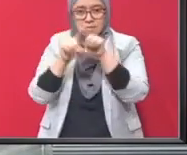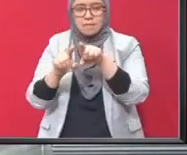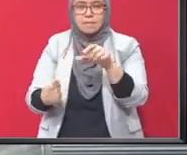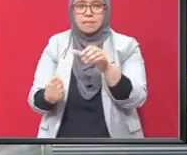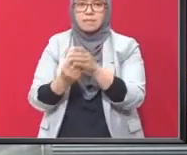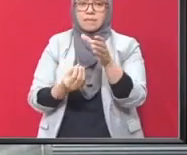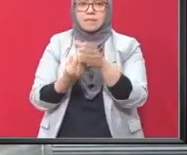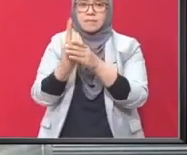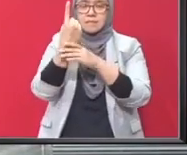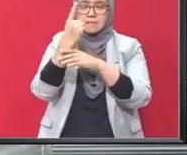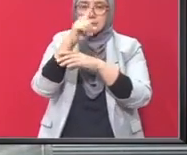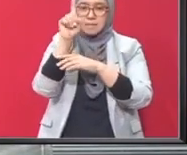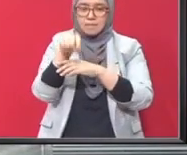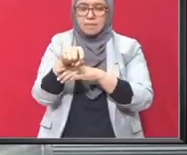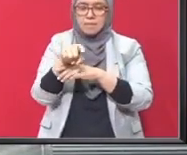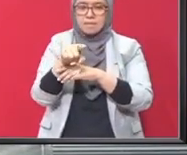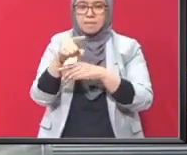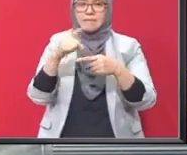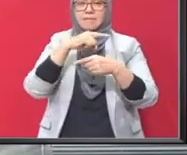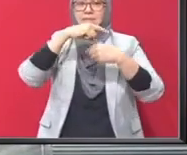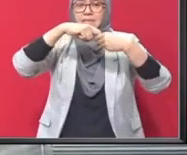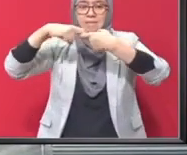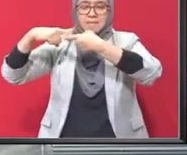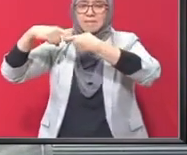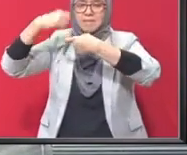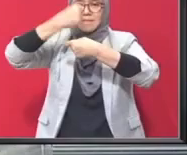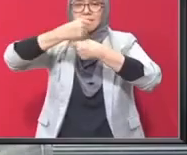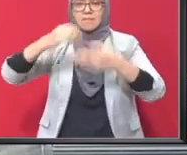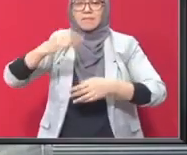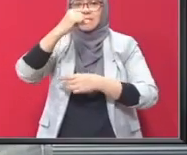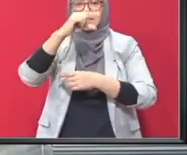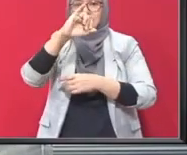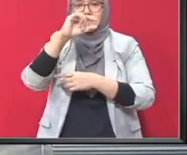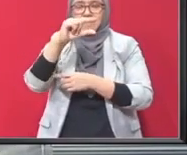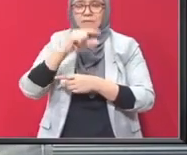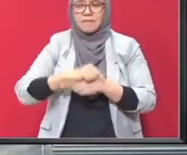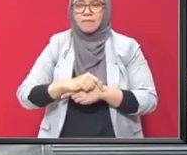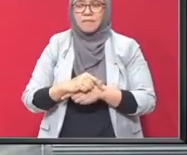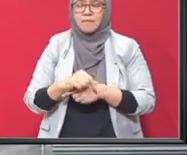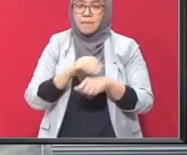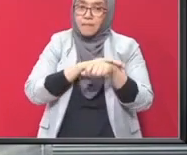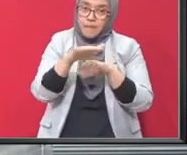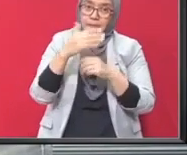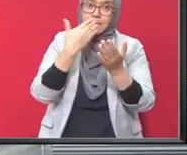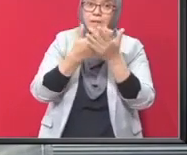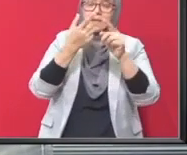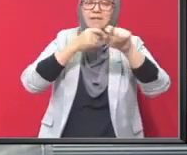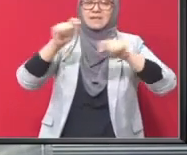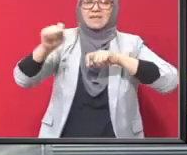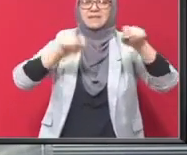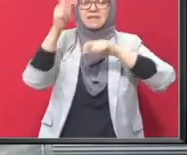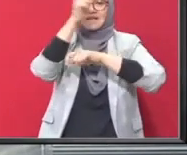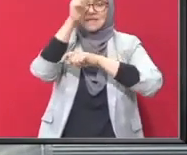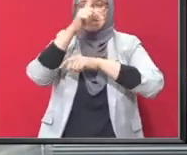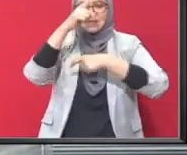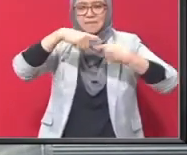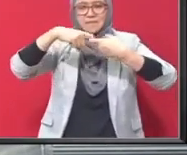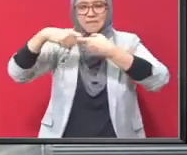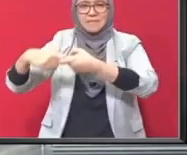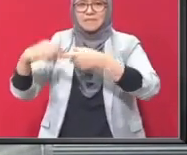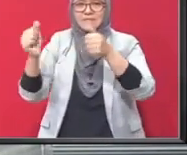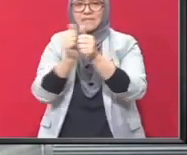ok-jek ini dan kesan baik daripada tindakan kerajaan berkenaan dengan